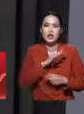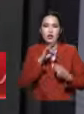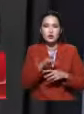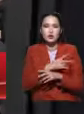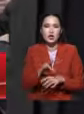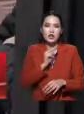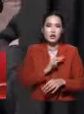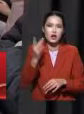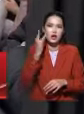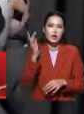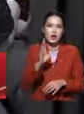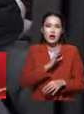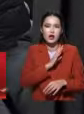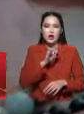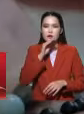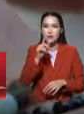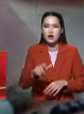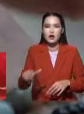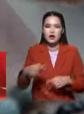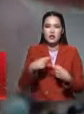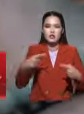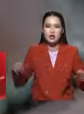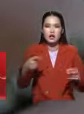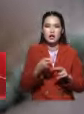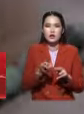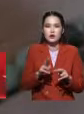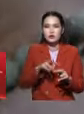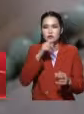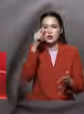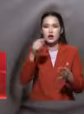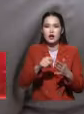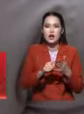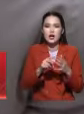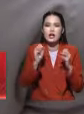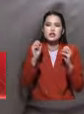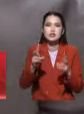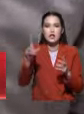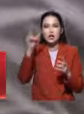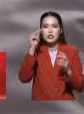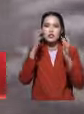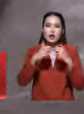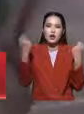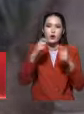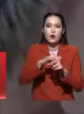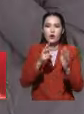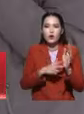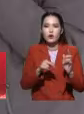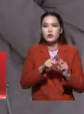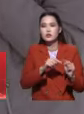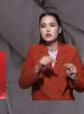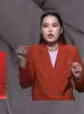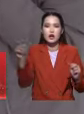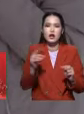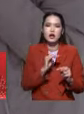лық толды. Қыздардың саусақ іздері алынды, фотоға түсіріп тіркеуге қойды. Ал Құлсары қаласынан анықталған 18 жыл бойы іздеуде жүрген қыз